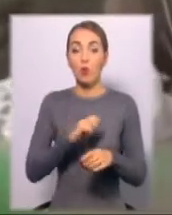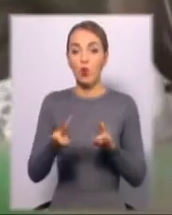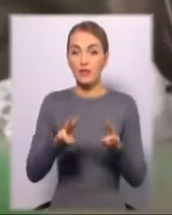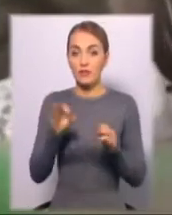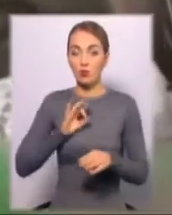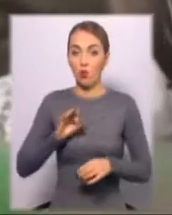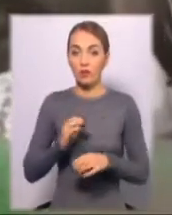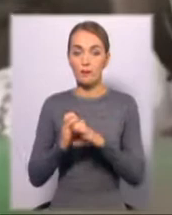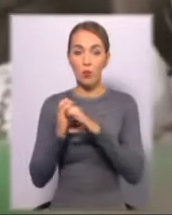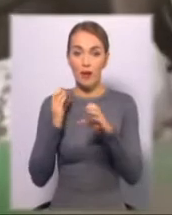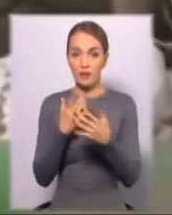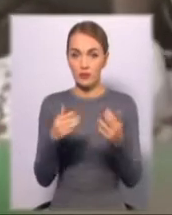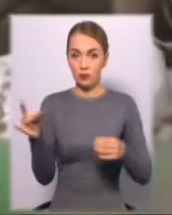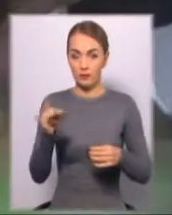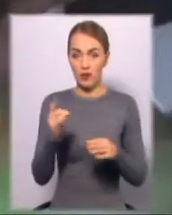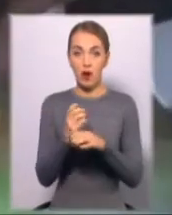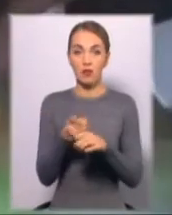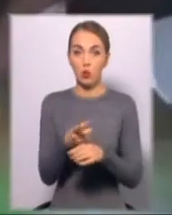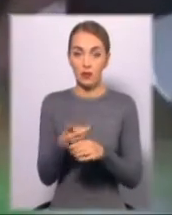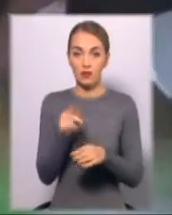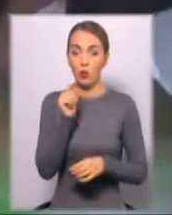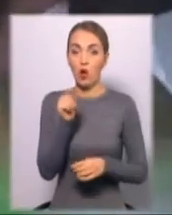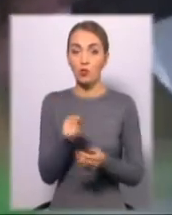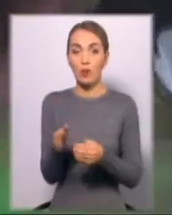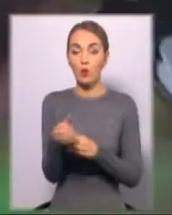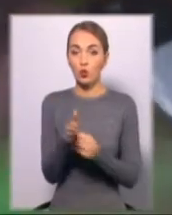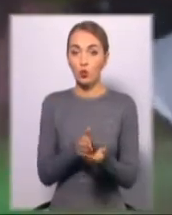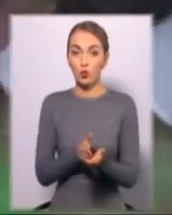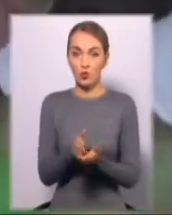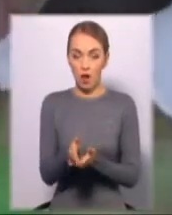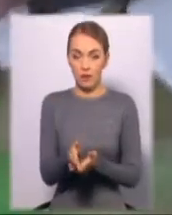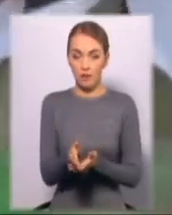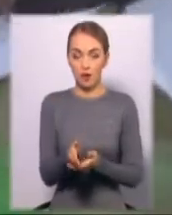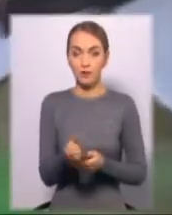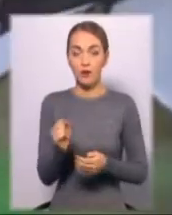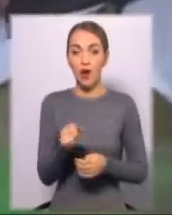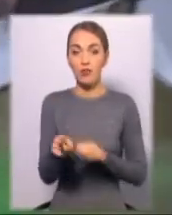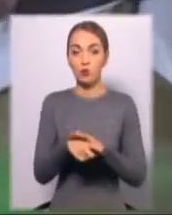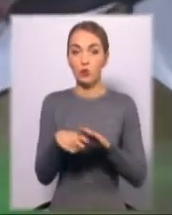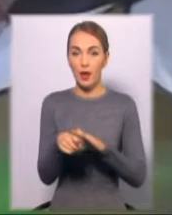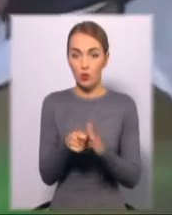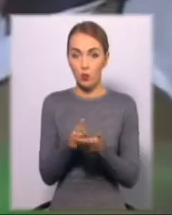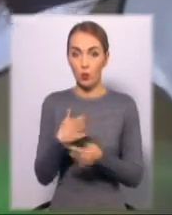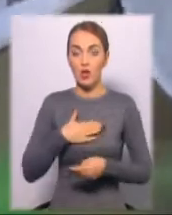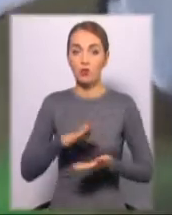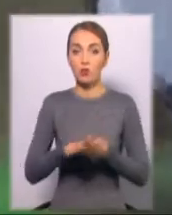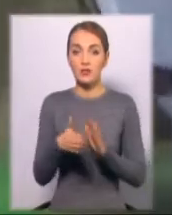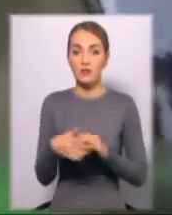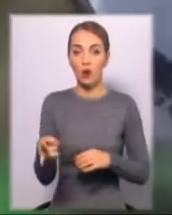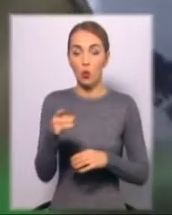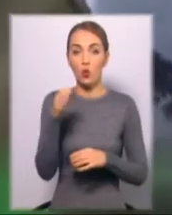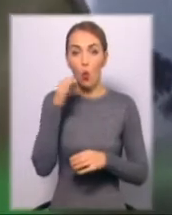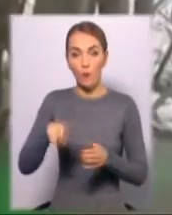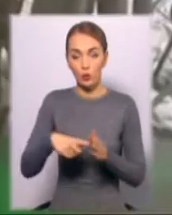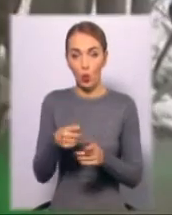міномети різних калібрів, а також гранатомети на Луганському та Маріупольському напрямках. А на Донецькому по наших позиціях у районі Опитного